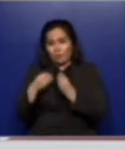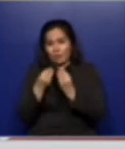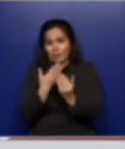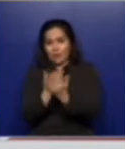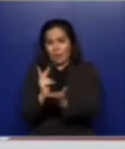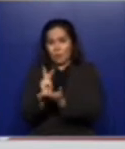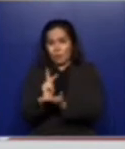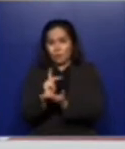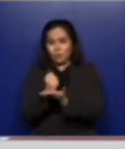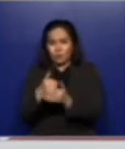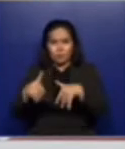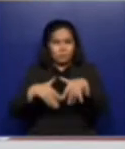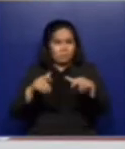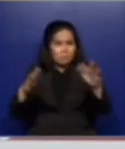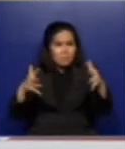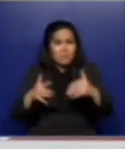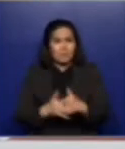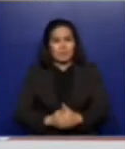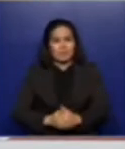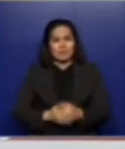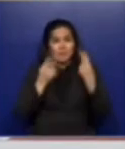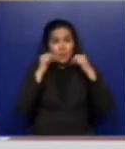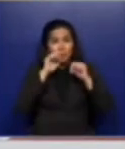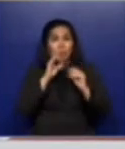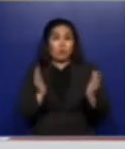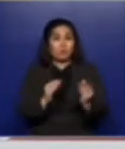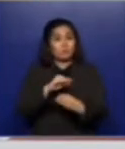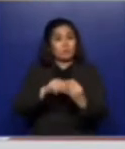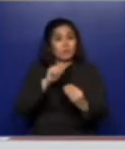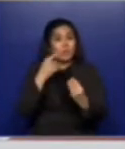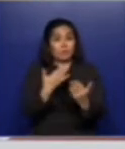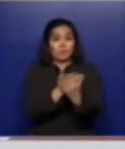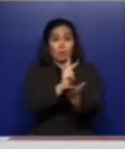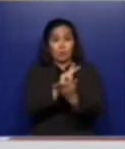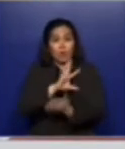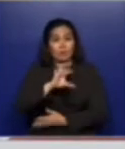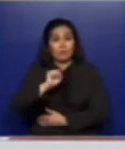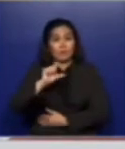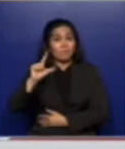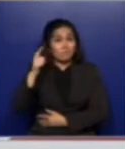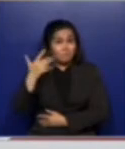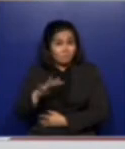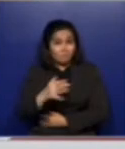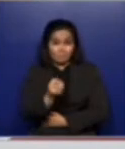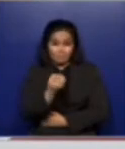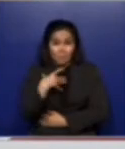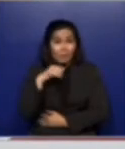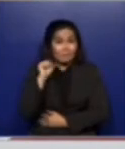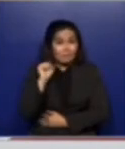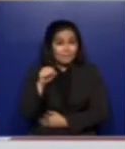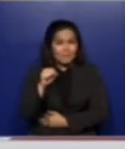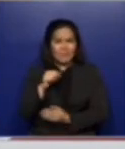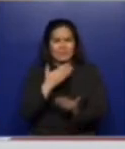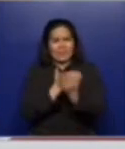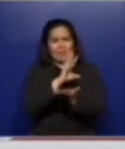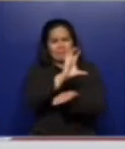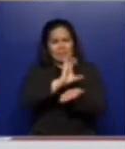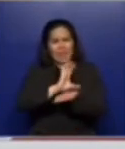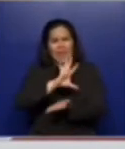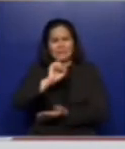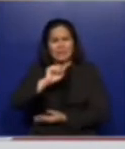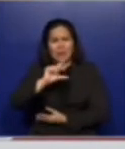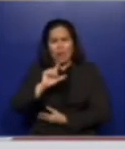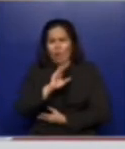ทุนท่านบอกว่าท่านกระตุ้นเศรษฐกิจแล้วกู้เงินมาแล้ว5แสนล้านไอ้5แสนล้านมันหลอกกัน